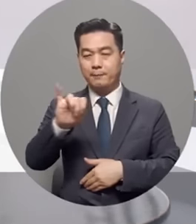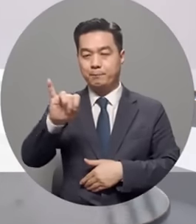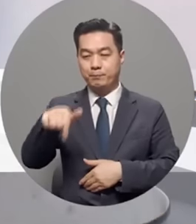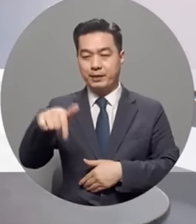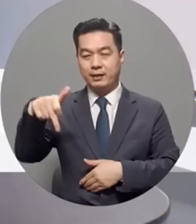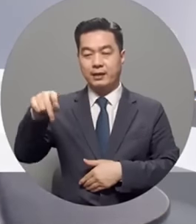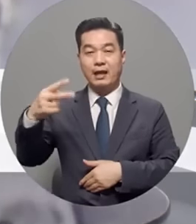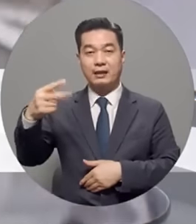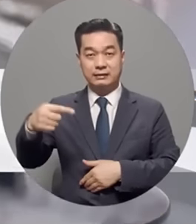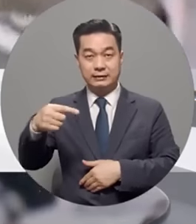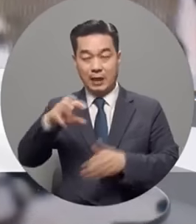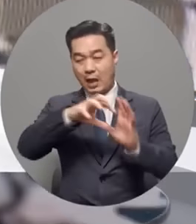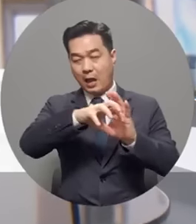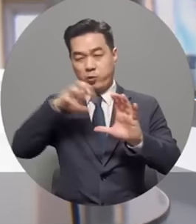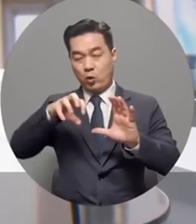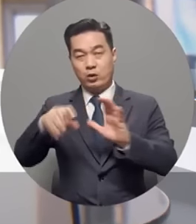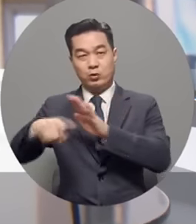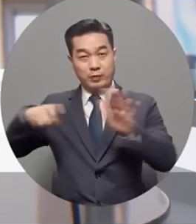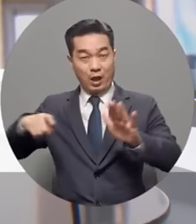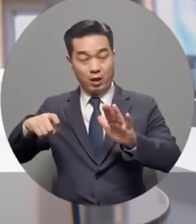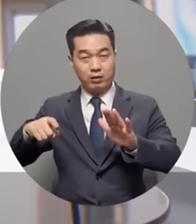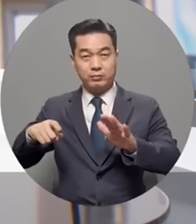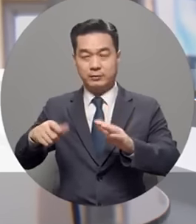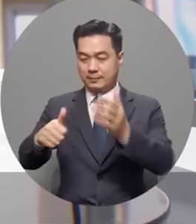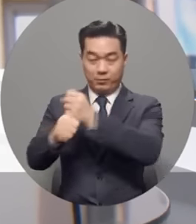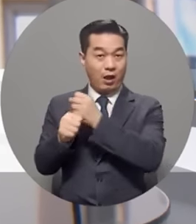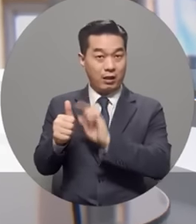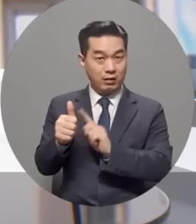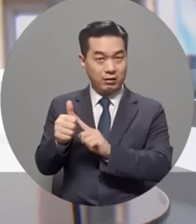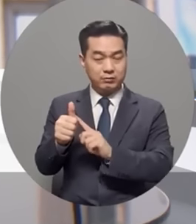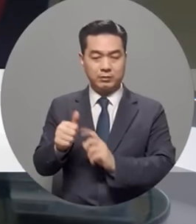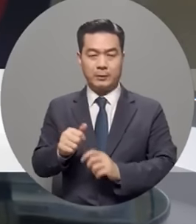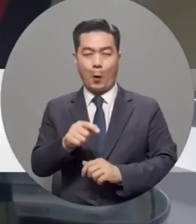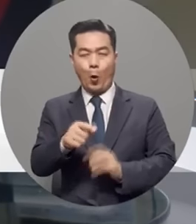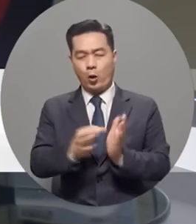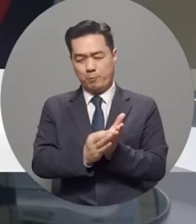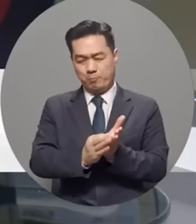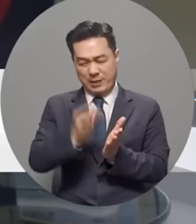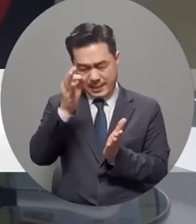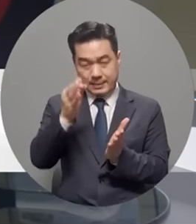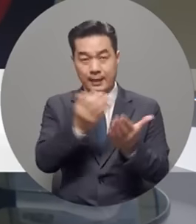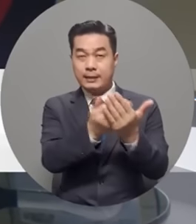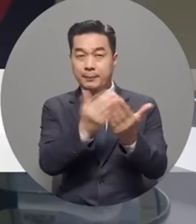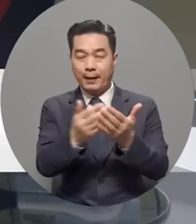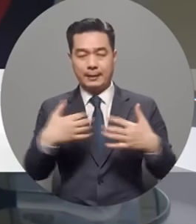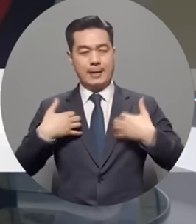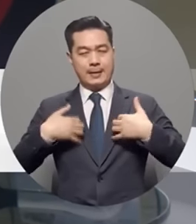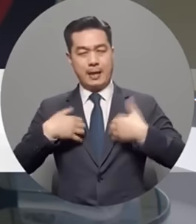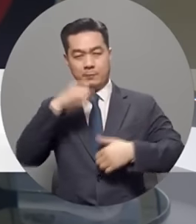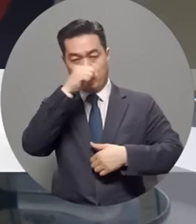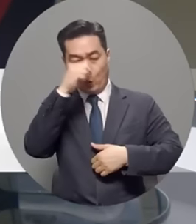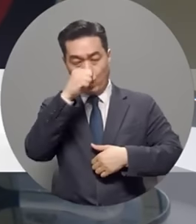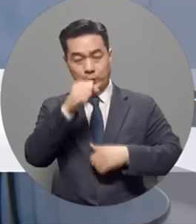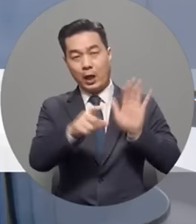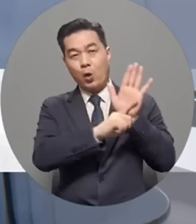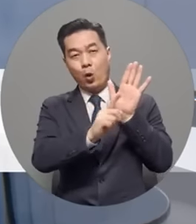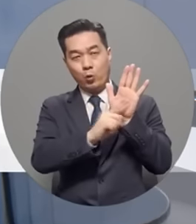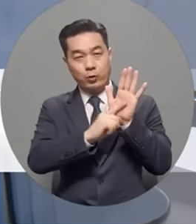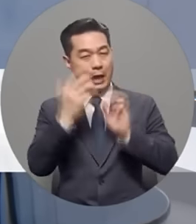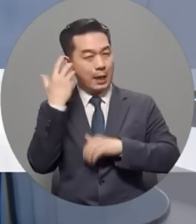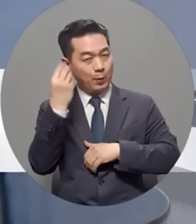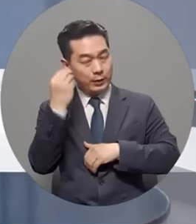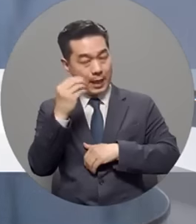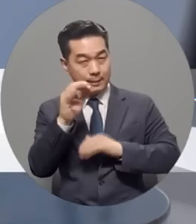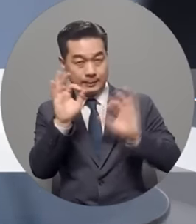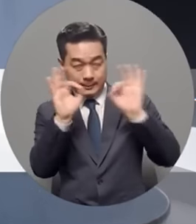20대 남성이 붙잡혔습니다 조사 결과 피의자는 비싼 그래픽 카드가 있어서 게임을 하기에 좋다라고 홍보한 업소들을